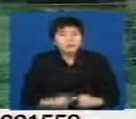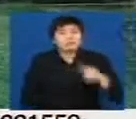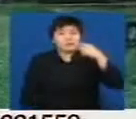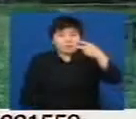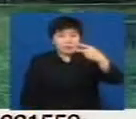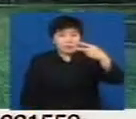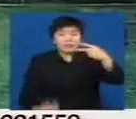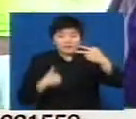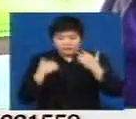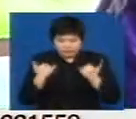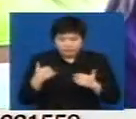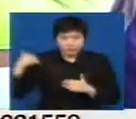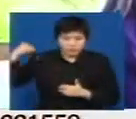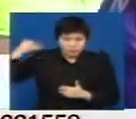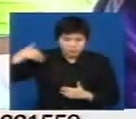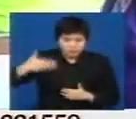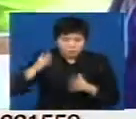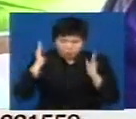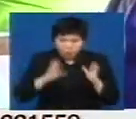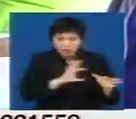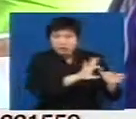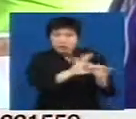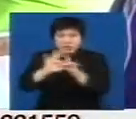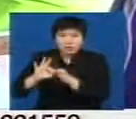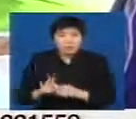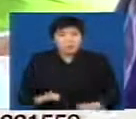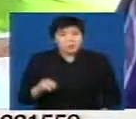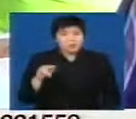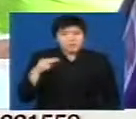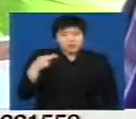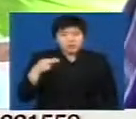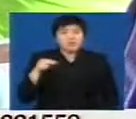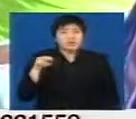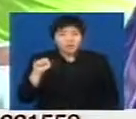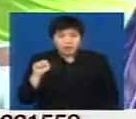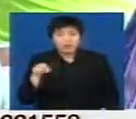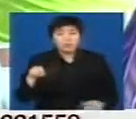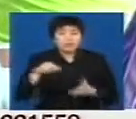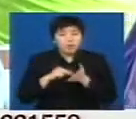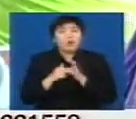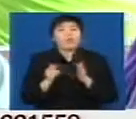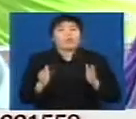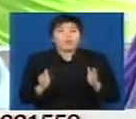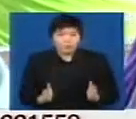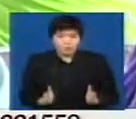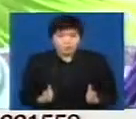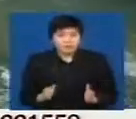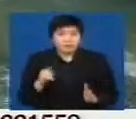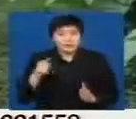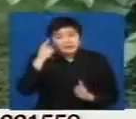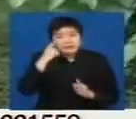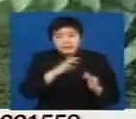จะมาถึงวันนี้นะฮะมีคนเกี่ยวข้องเป็นหมื่นเป็นแสนนะ ครับ ซึ่งเขาก็คือประชาชนอีกอันนึง